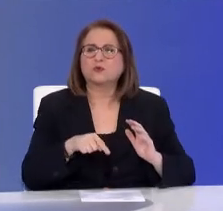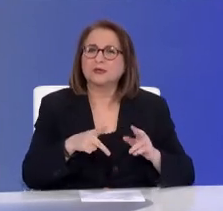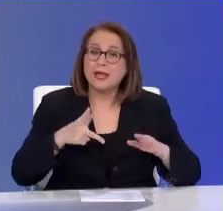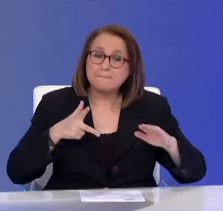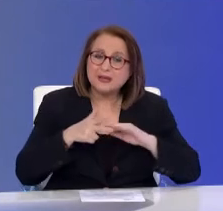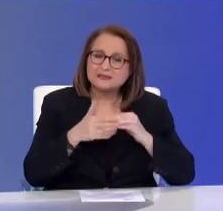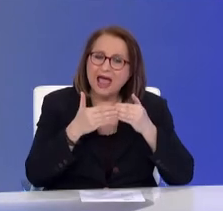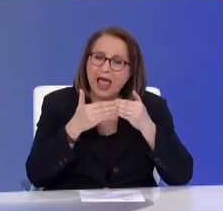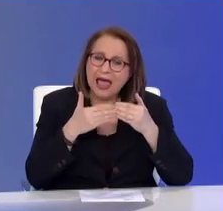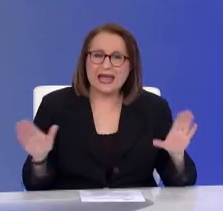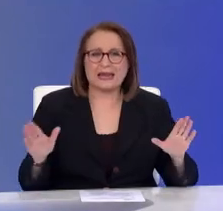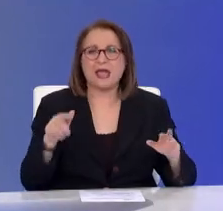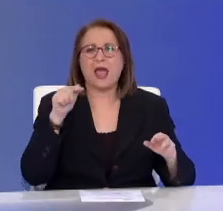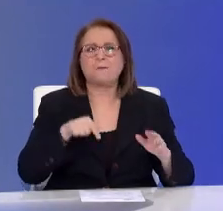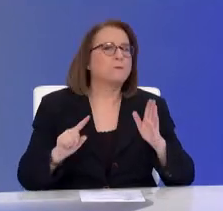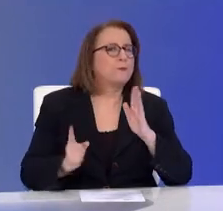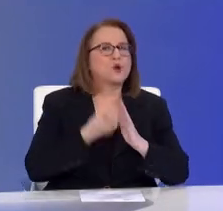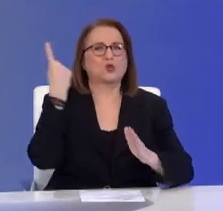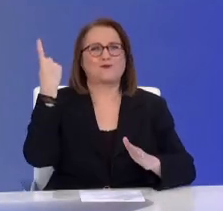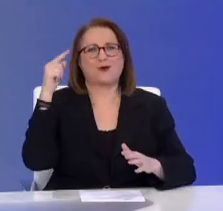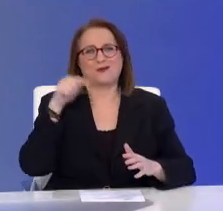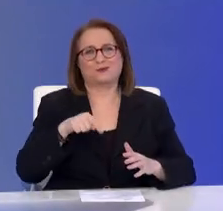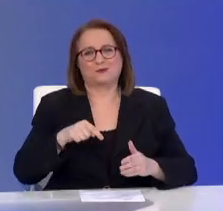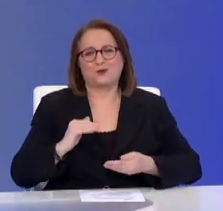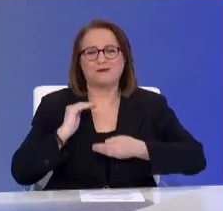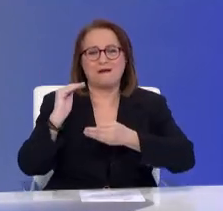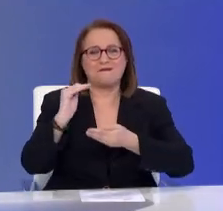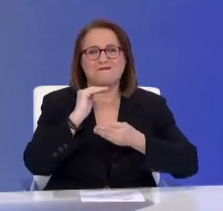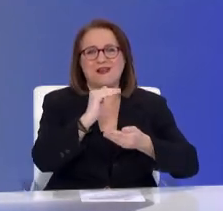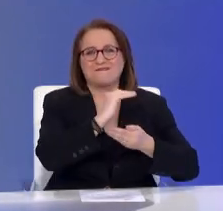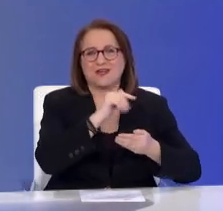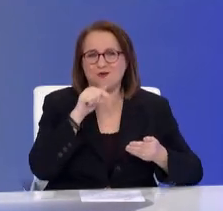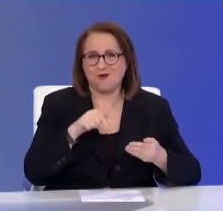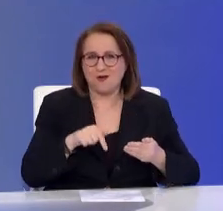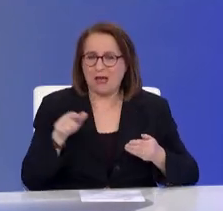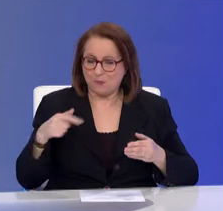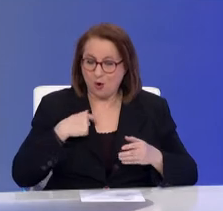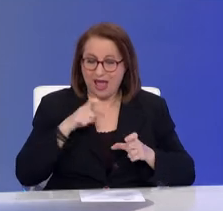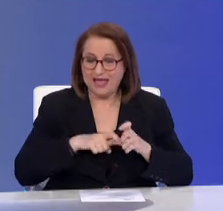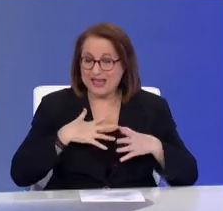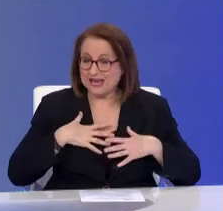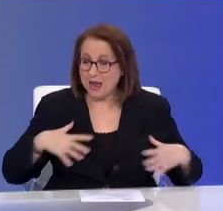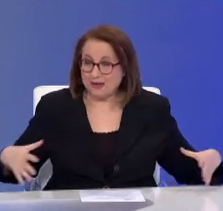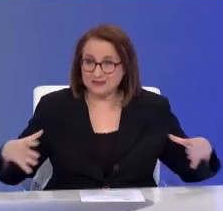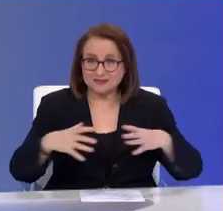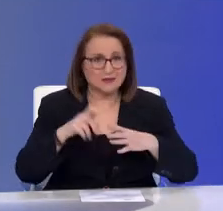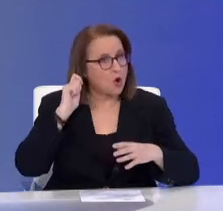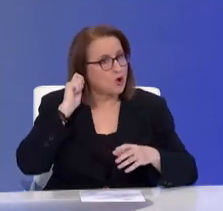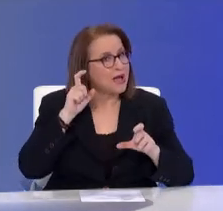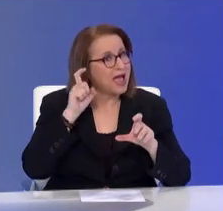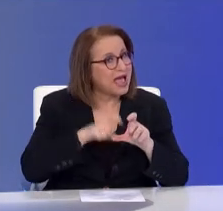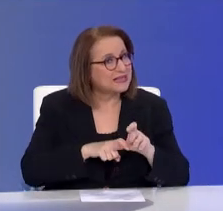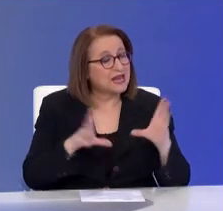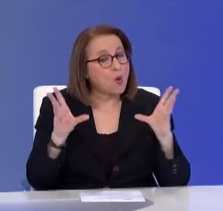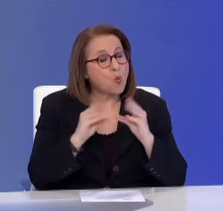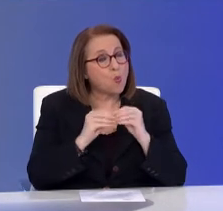εγκαινιάσω εκ μέρους της Εταιρείας για τον Ελληνισμό και τον Φιλελληνισμό το Διεθνές Βραβείο Lord Byron σε μια